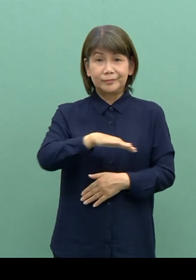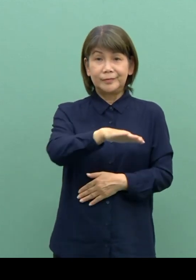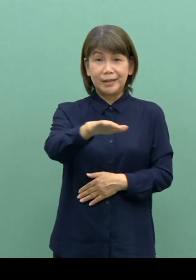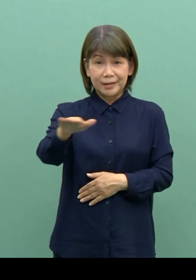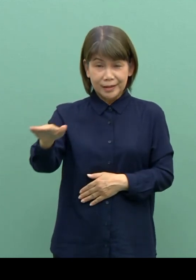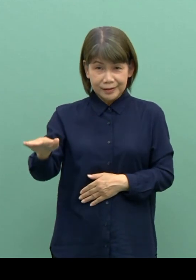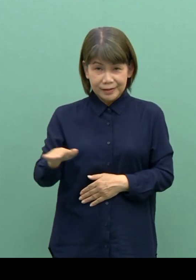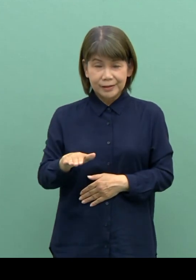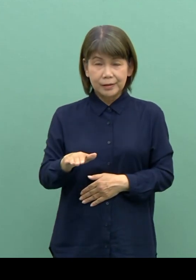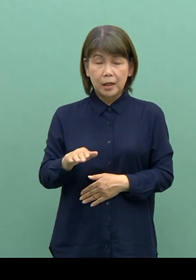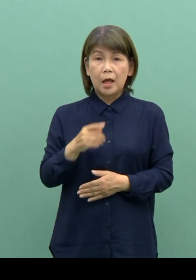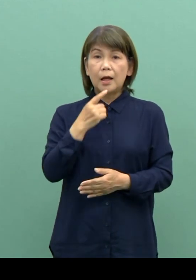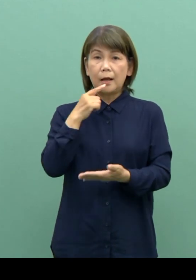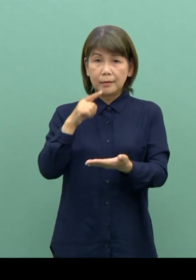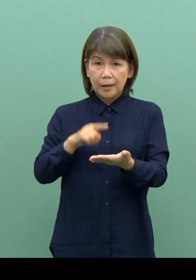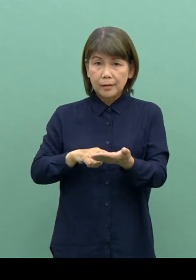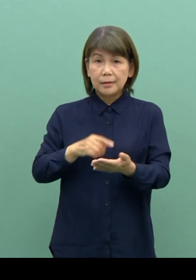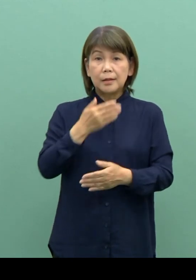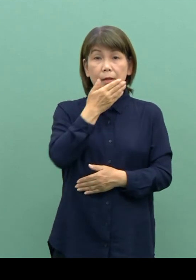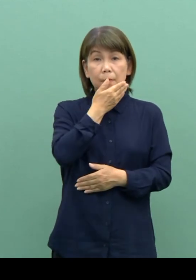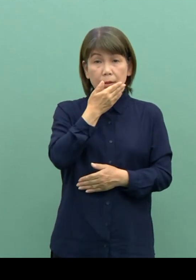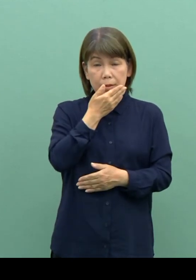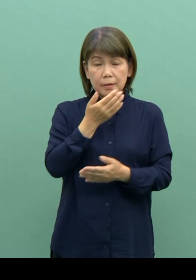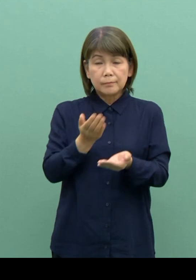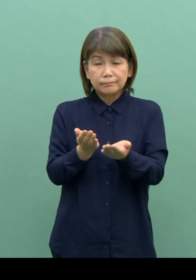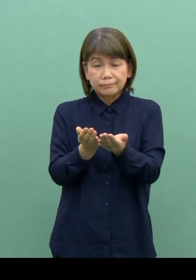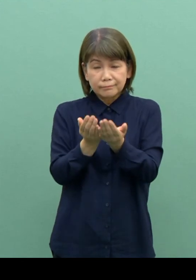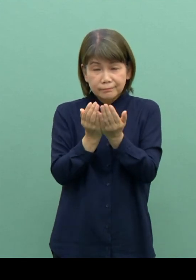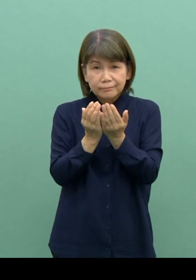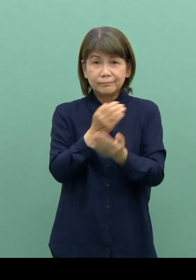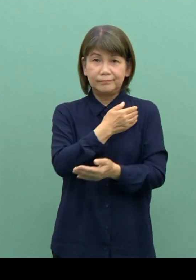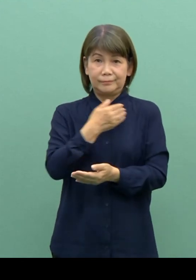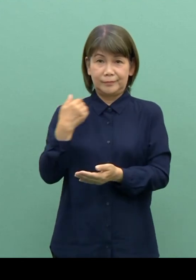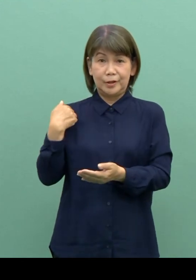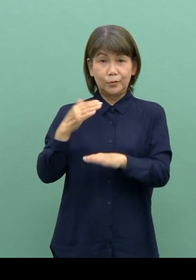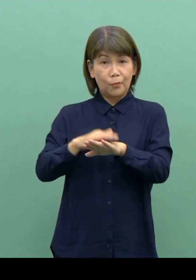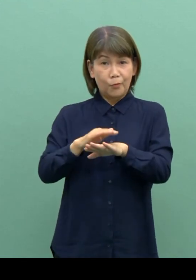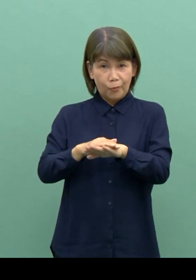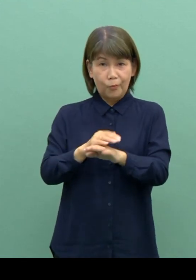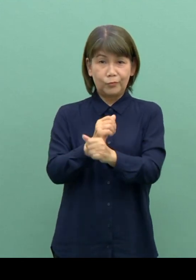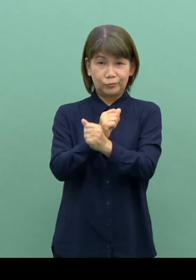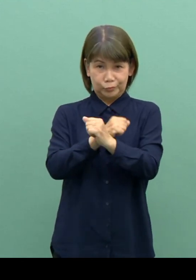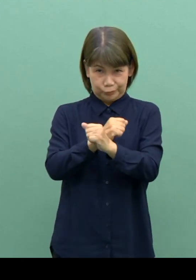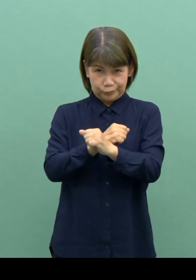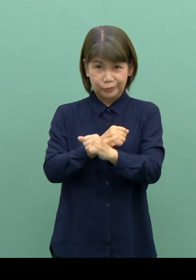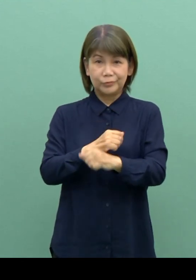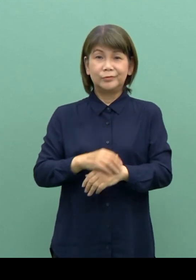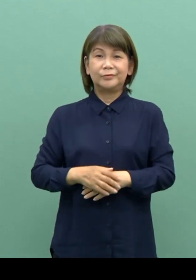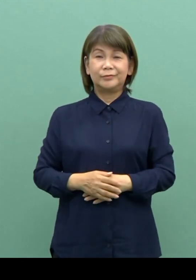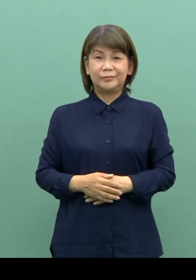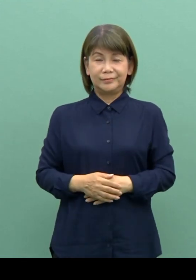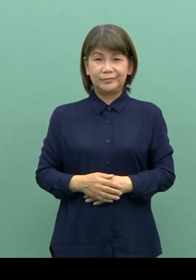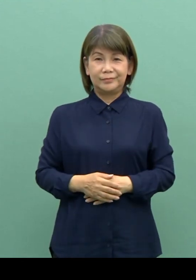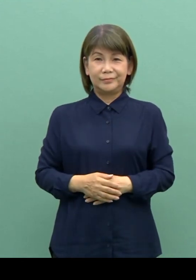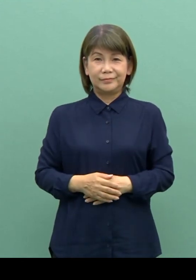に、簡単便利に、味わっていただくために、加工させていただいています。